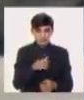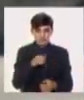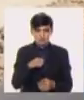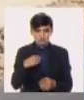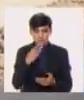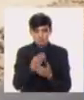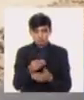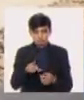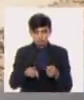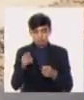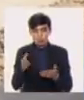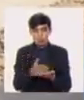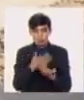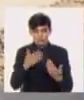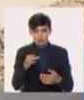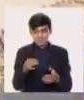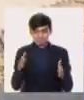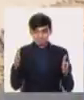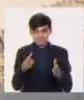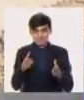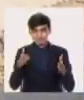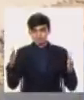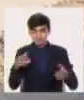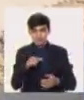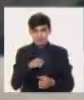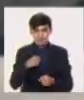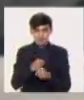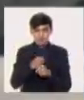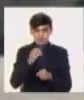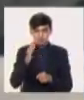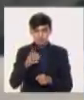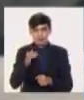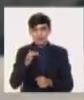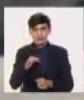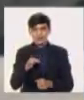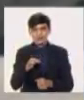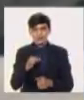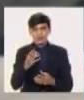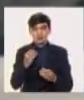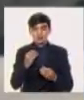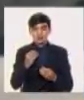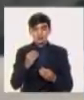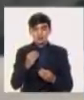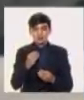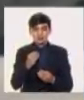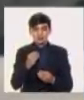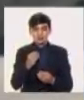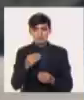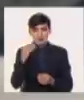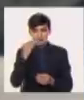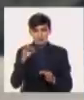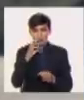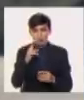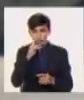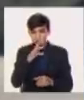кесіп алып тұсап, тығыздығын талшынасын шығаратын боламыз осыдан да, осы жолға. Бірде бір жерден сапа ештеме